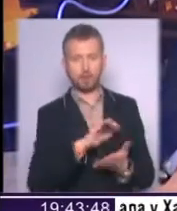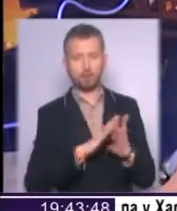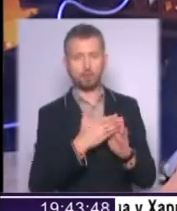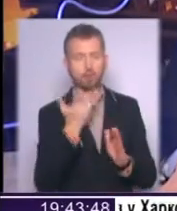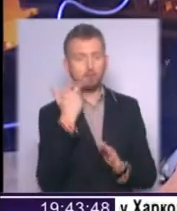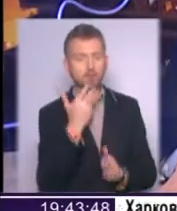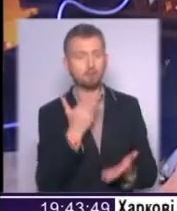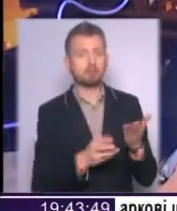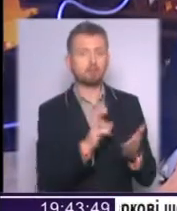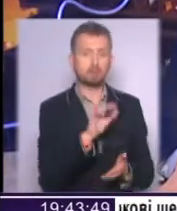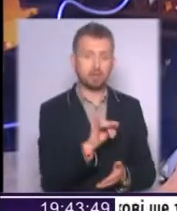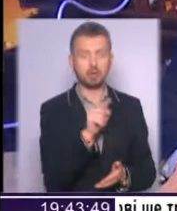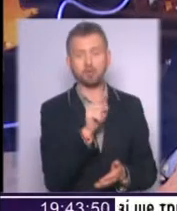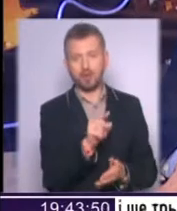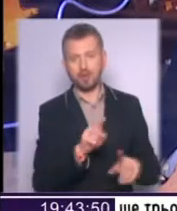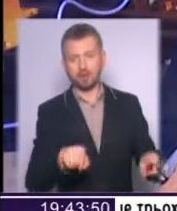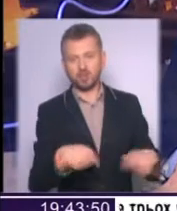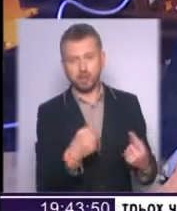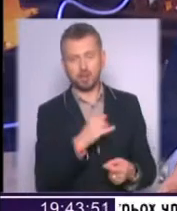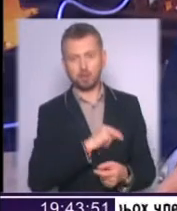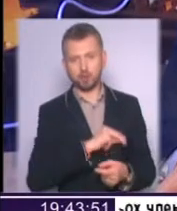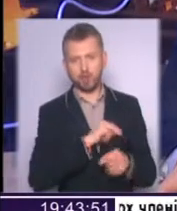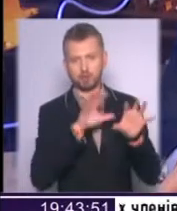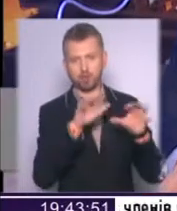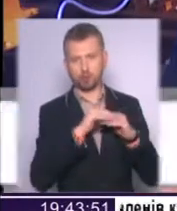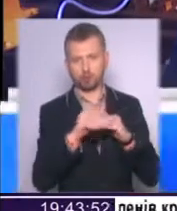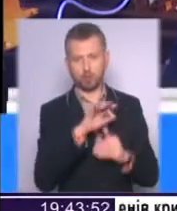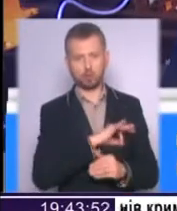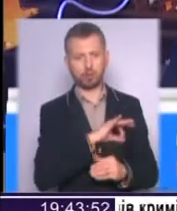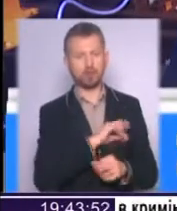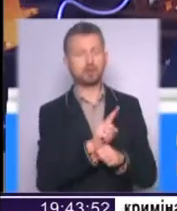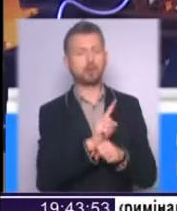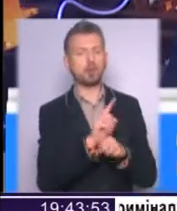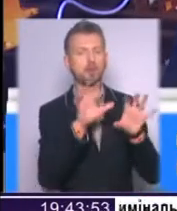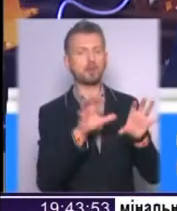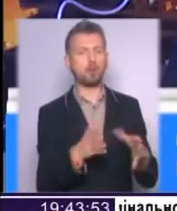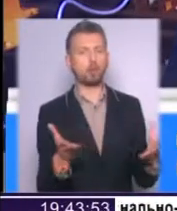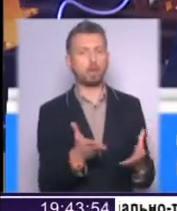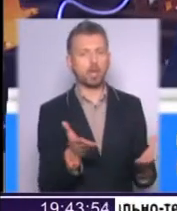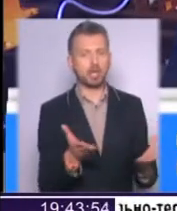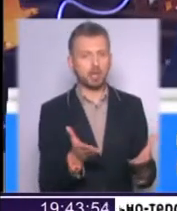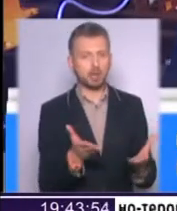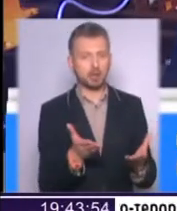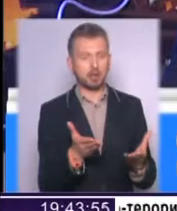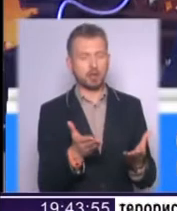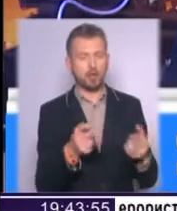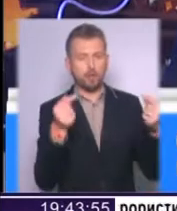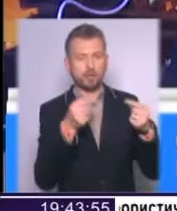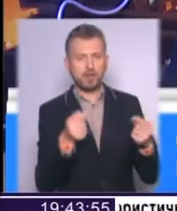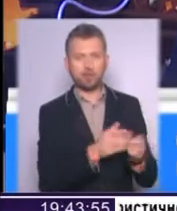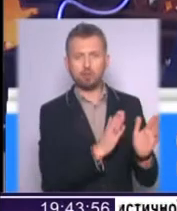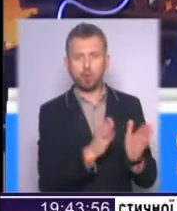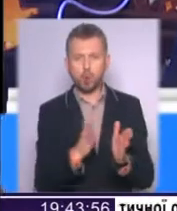була створена і працювала в легітимному полі, користуючись тими нормами закону, які визначають